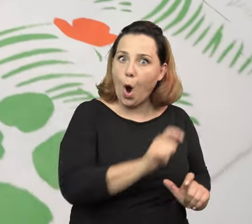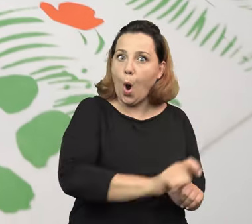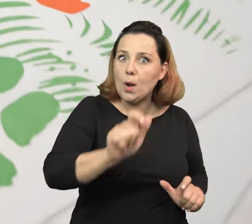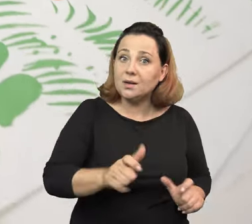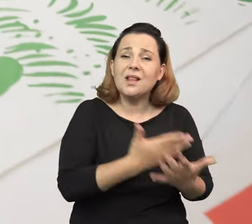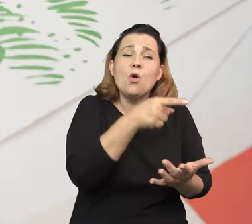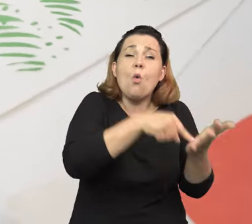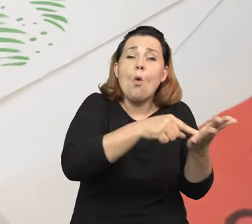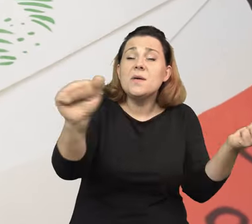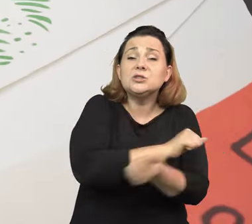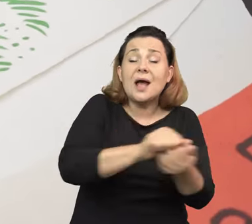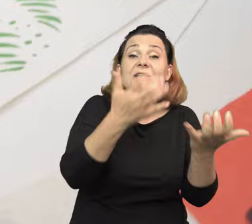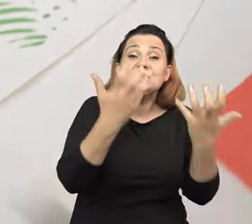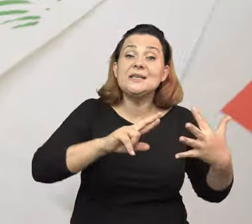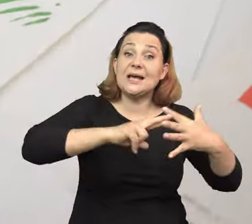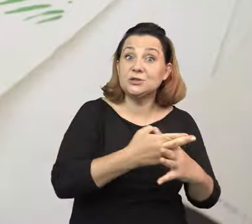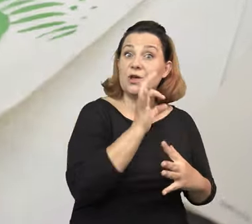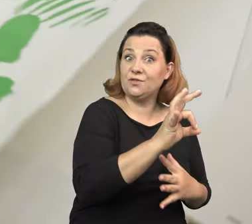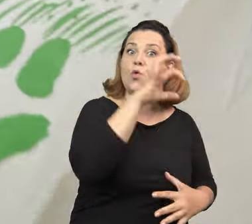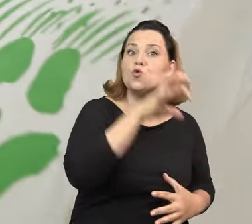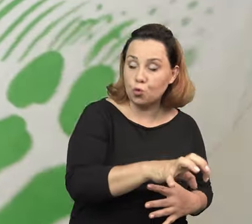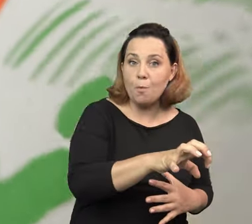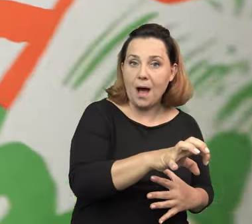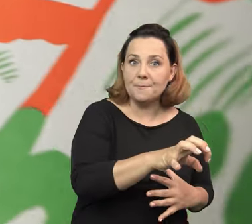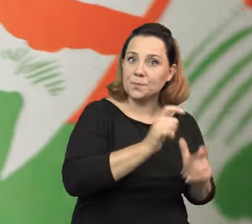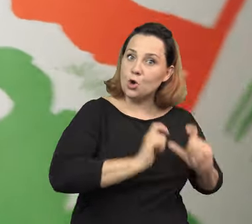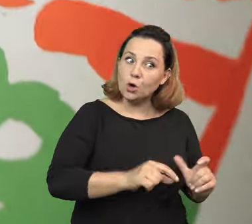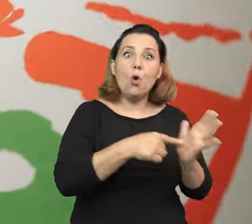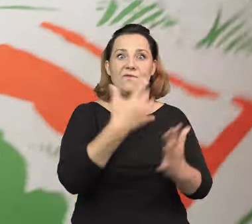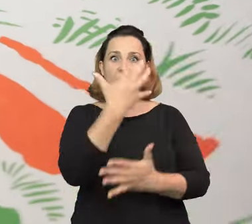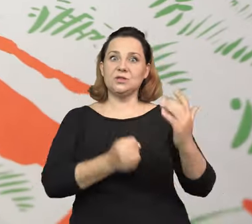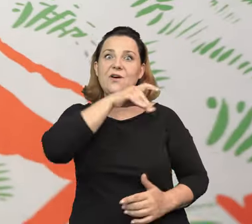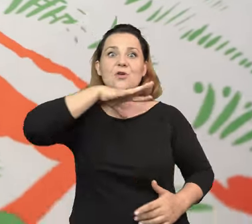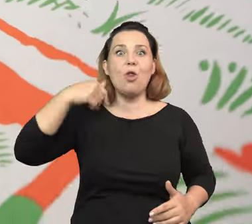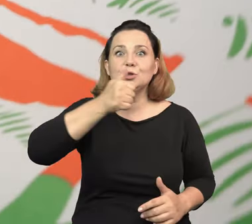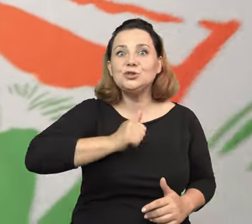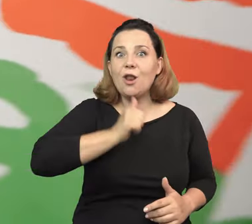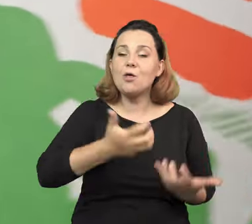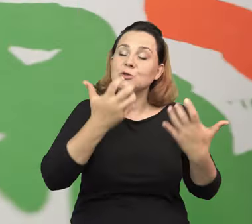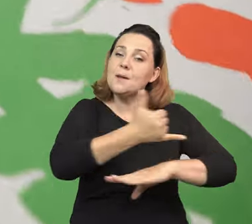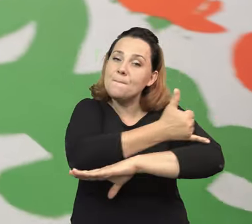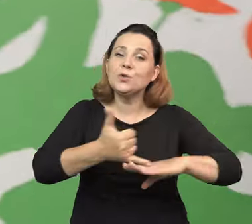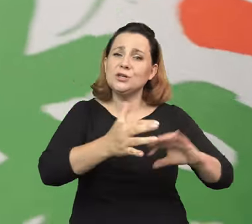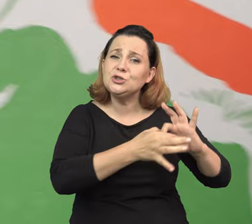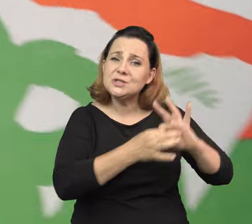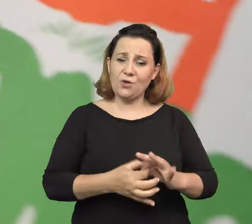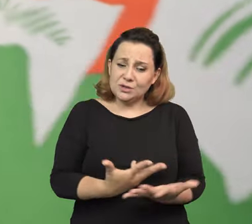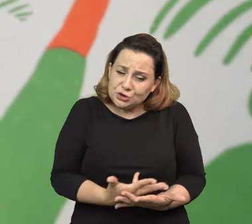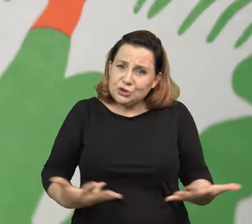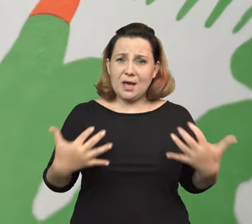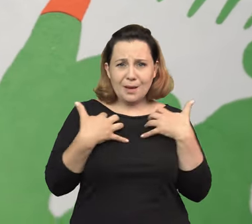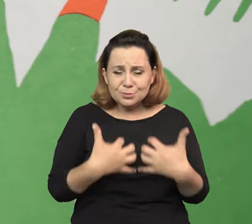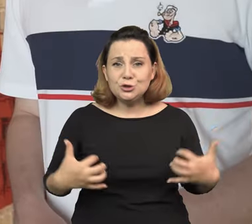zarejestrować NSZZ rolników indywidualnych. I oni stosowali kolor zielony, żeby podkreślić związki no, z ziemią, tak z przyrodą,